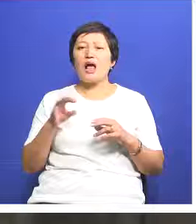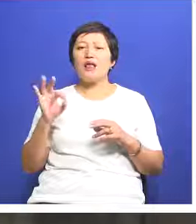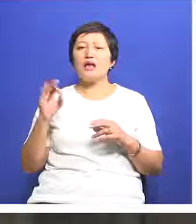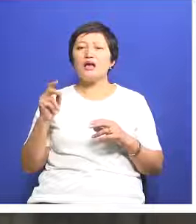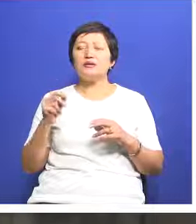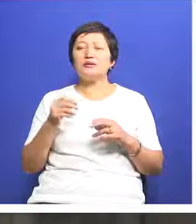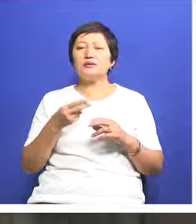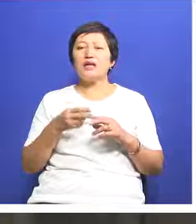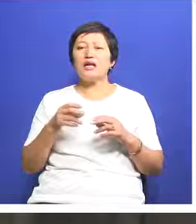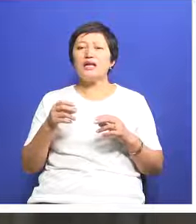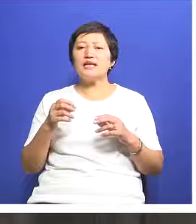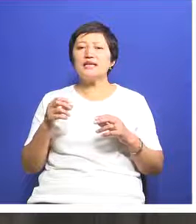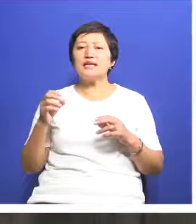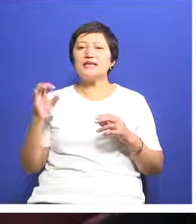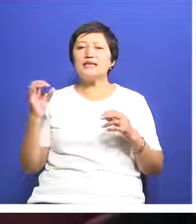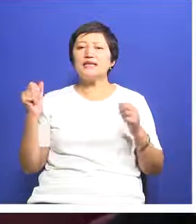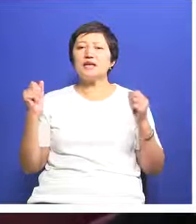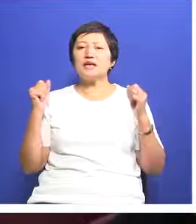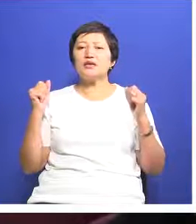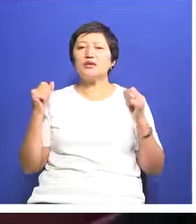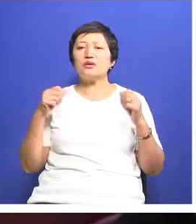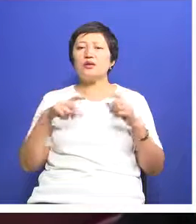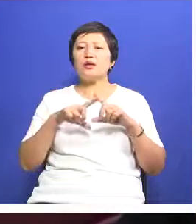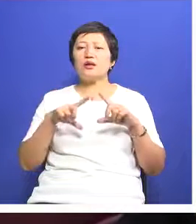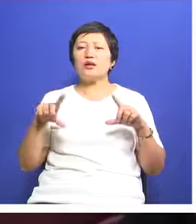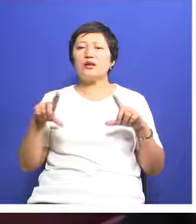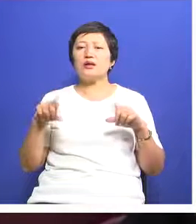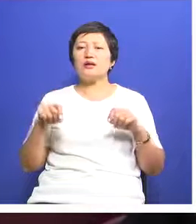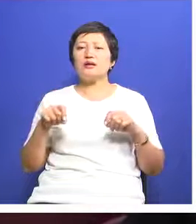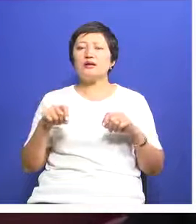қойып, жаңа стадионның артындағысын. Мен өткенде